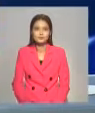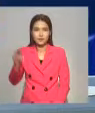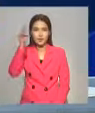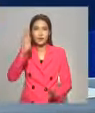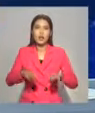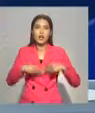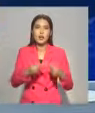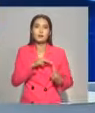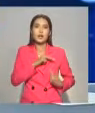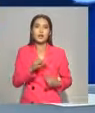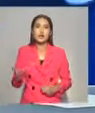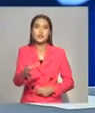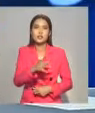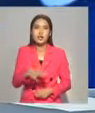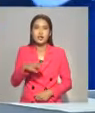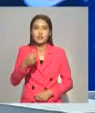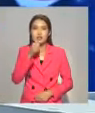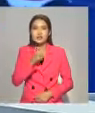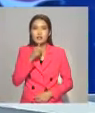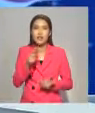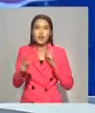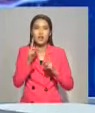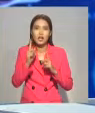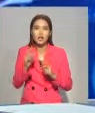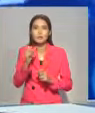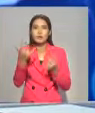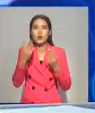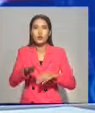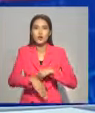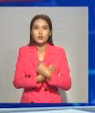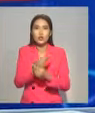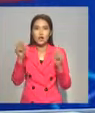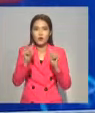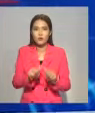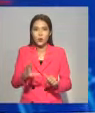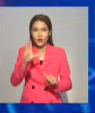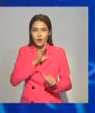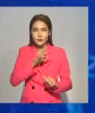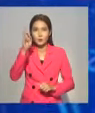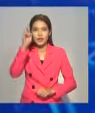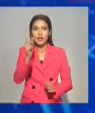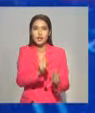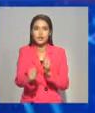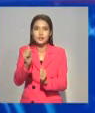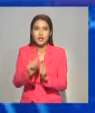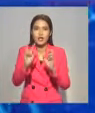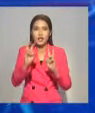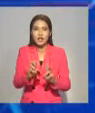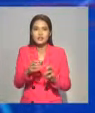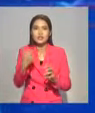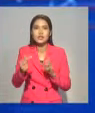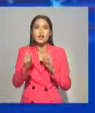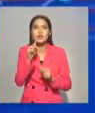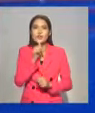Білім беру қызметкерлерінің республикалық тамыз кеңесі бұл жолы жаңа форматта өтті. Еліміздің әр аймағы әр тақырыпта пленарлық